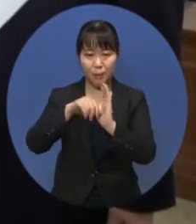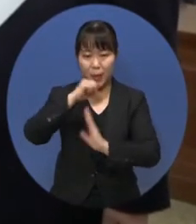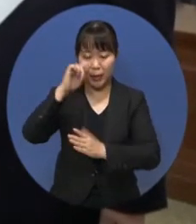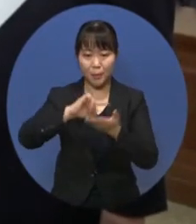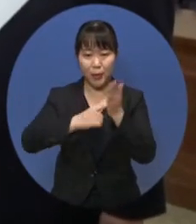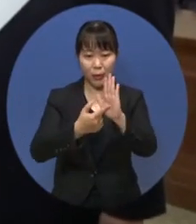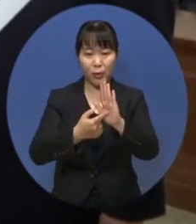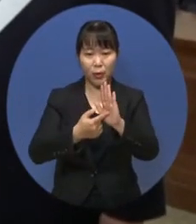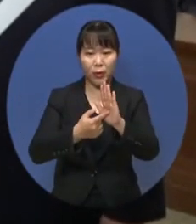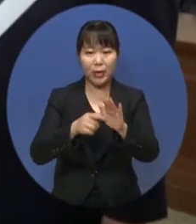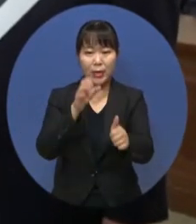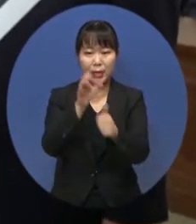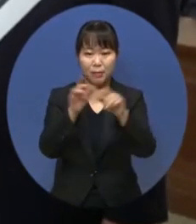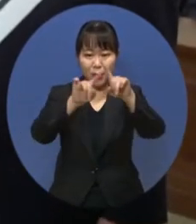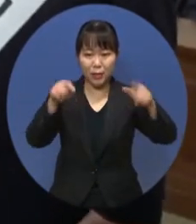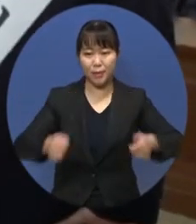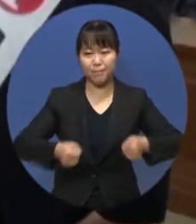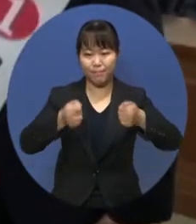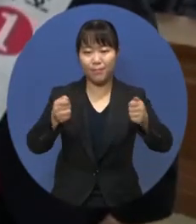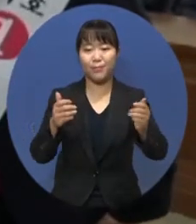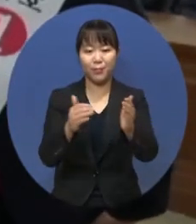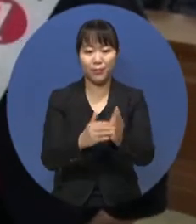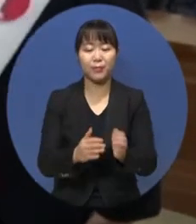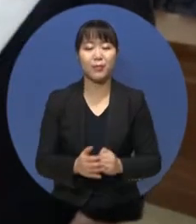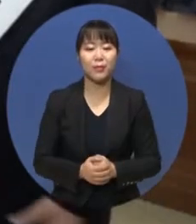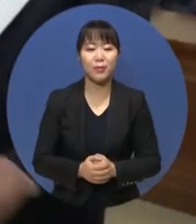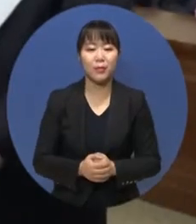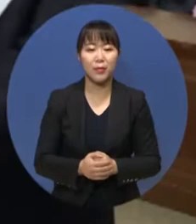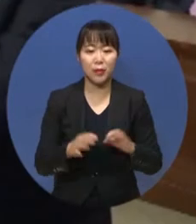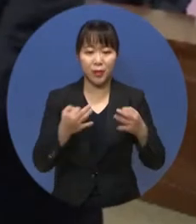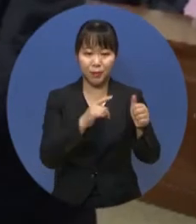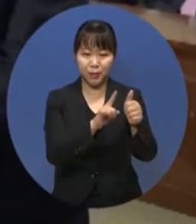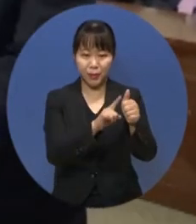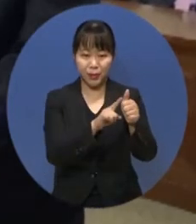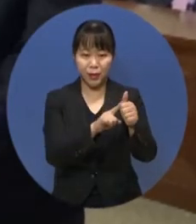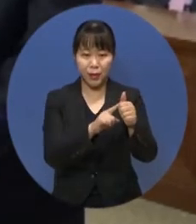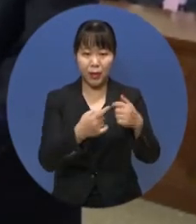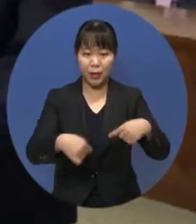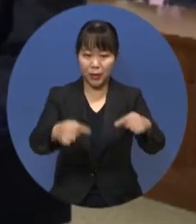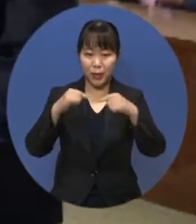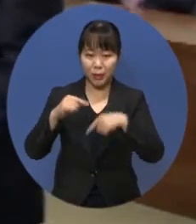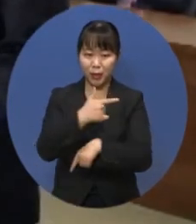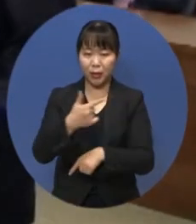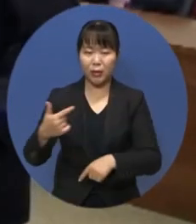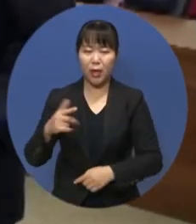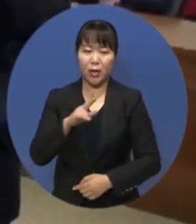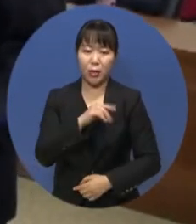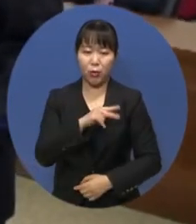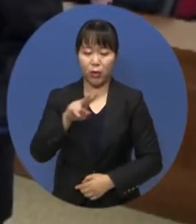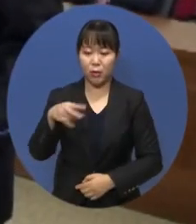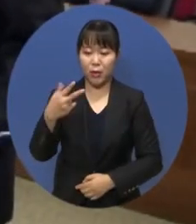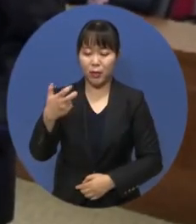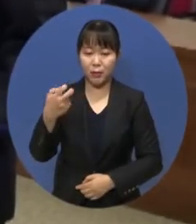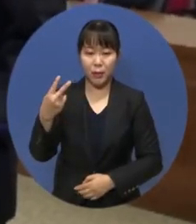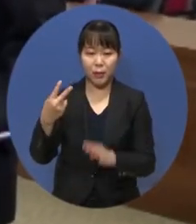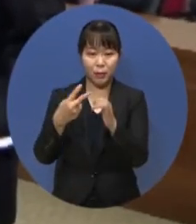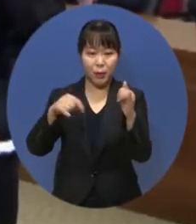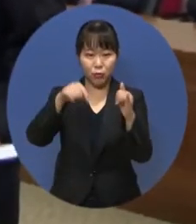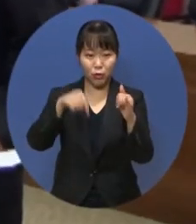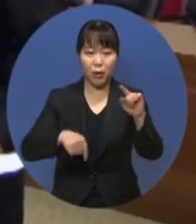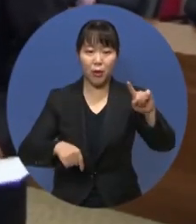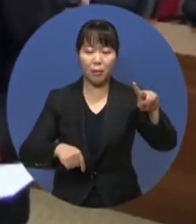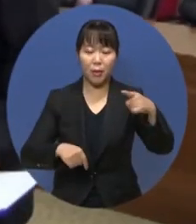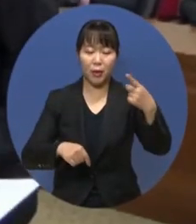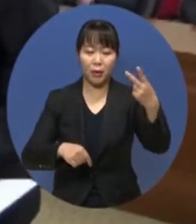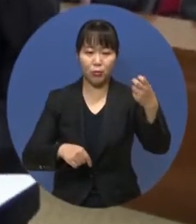임명장 전했습니다 김 어이 감상자는 참석 뜨거운 272 면 가운데 100